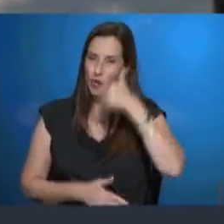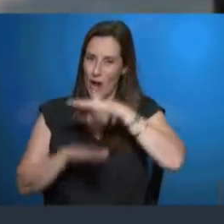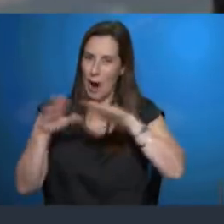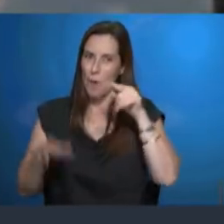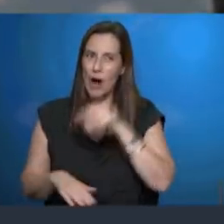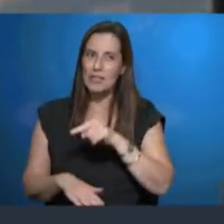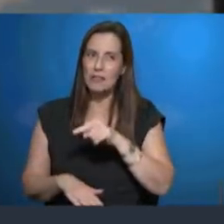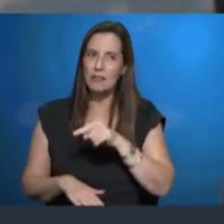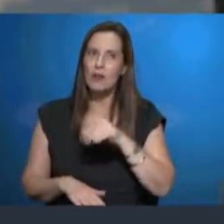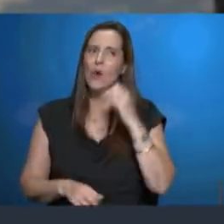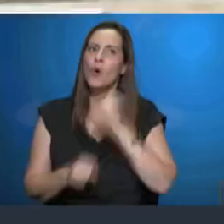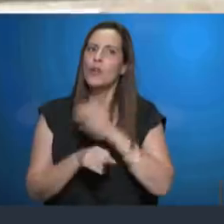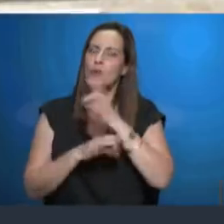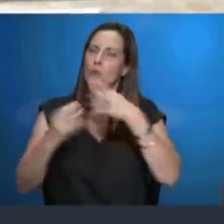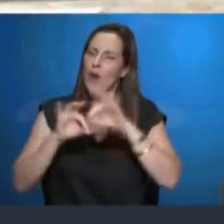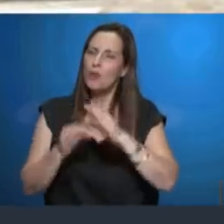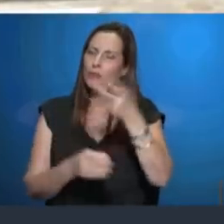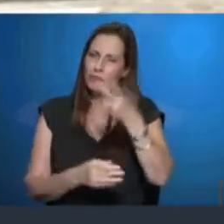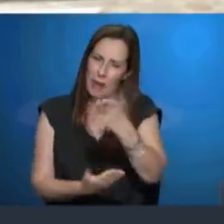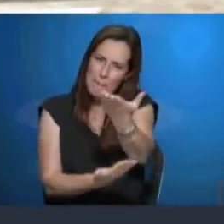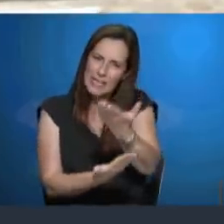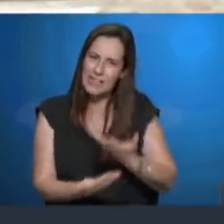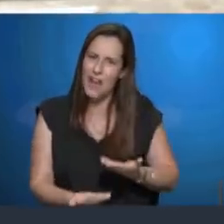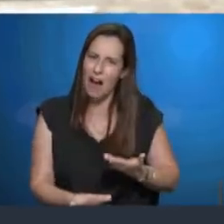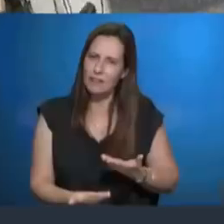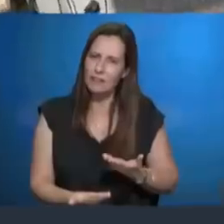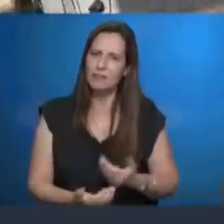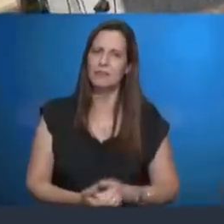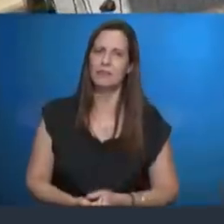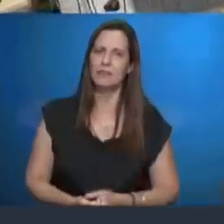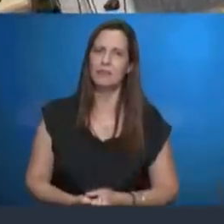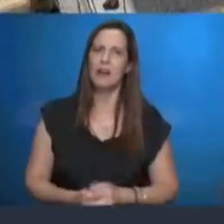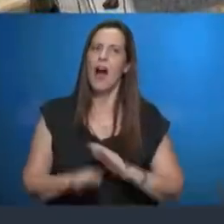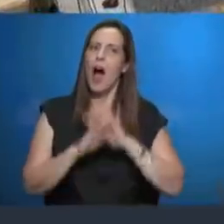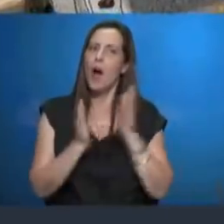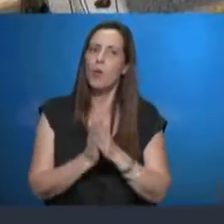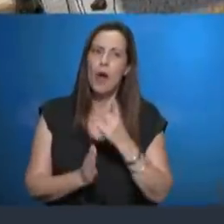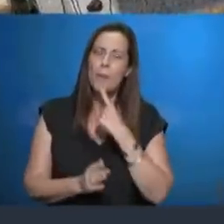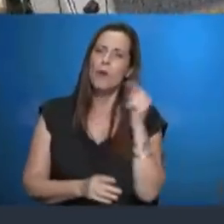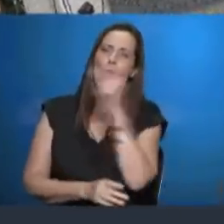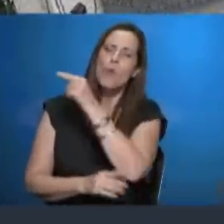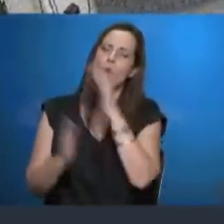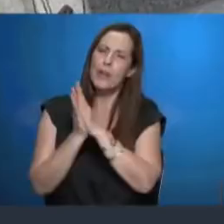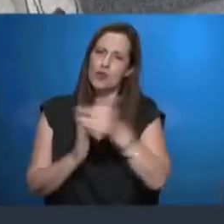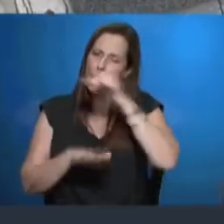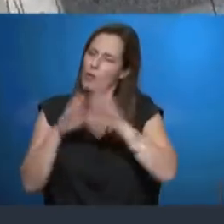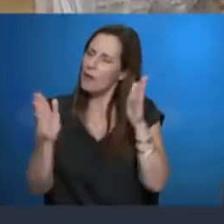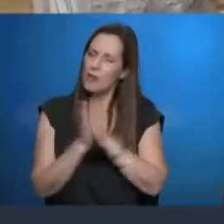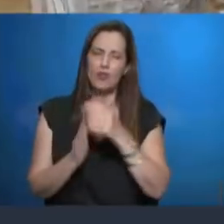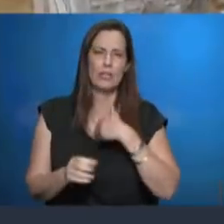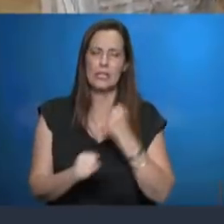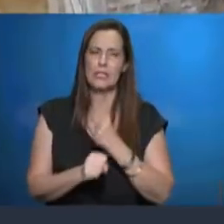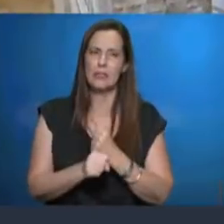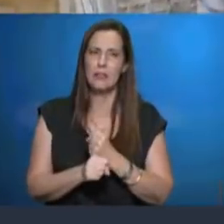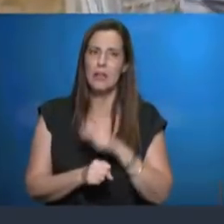המועצה, הכין גם בעבור בני משפחתו שנפטרו מצבות. הכל היה, הוא אומר, לבקשתו האישית של אבוטבול.